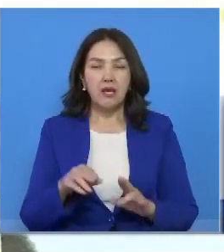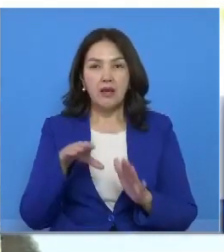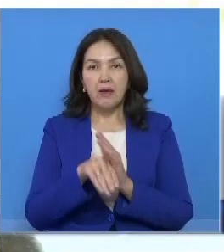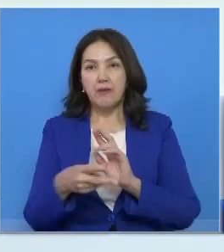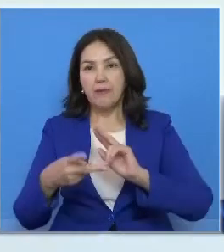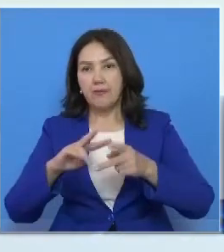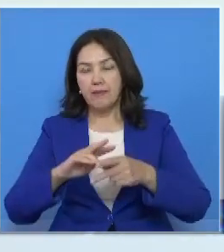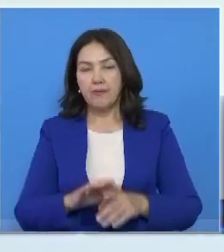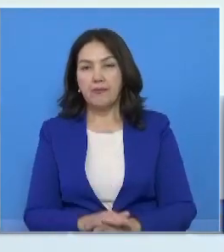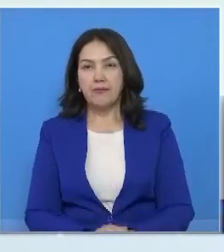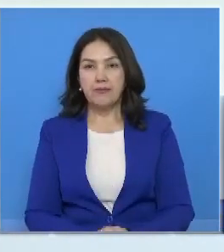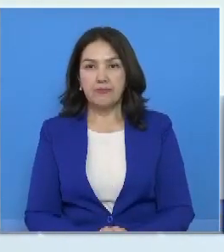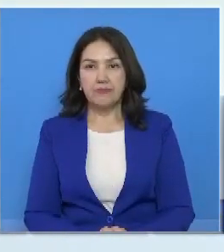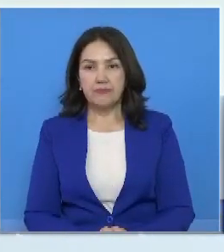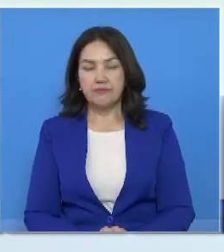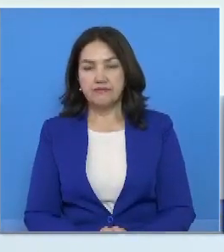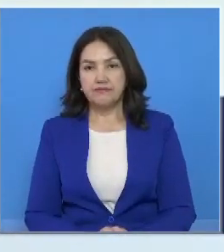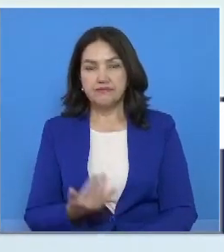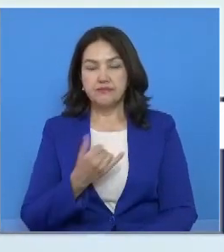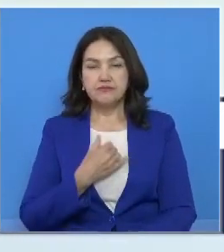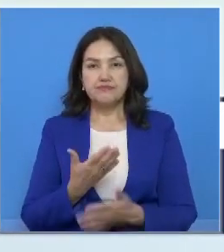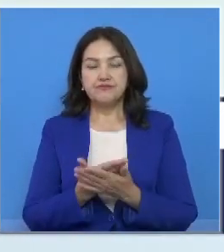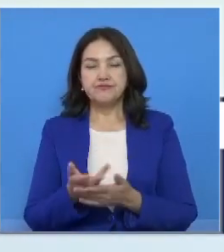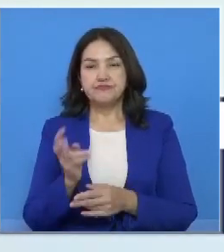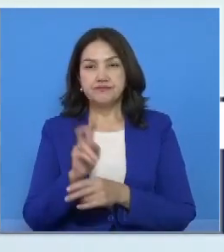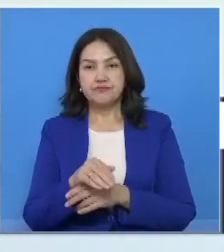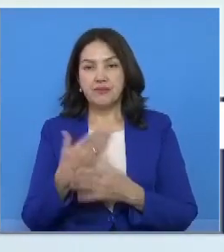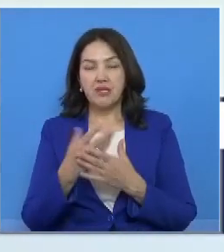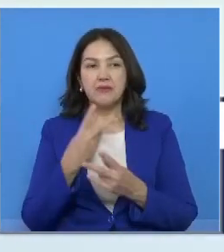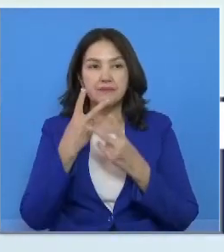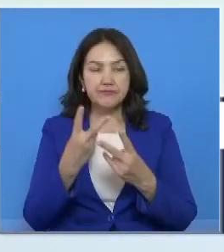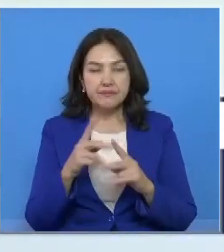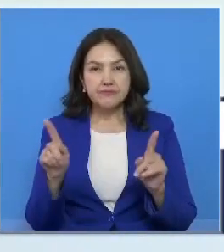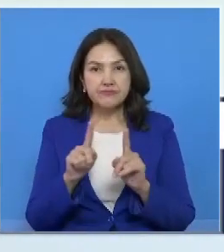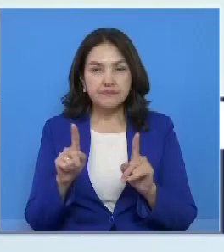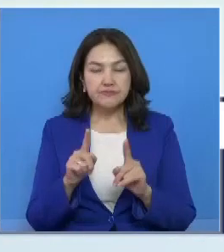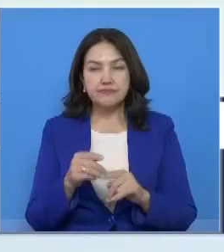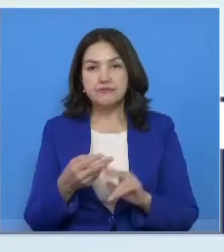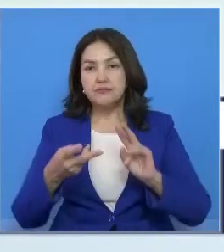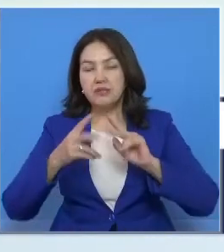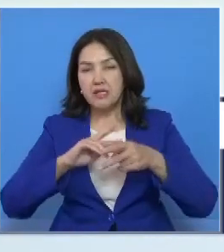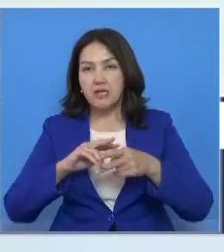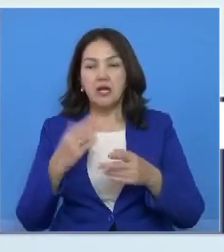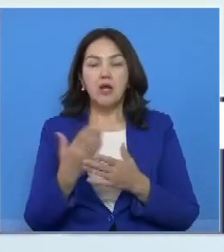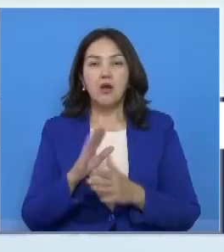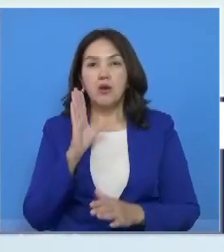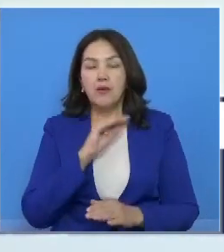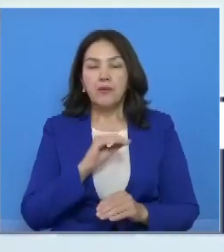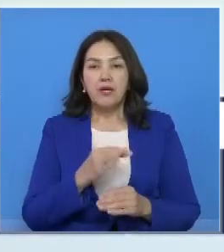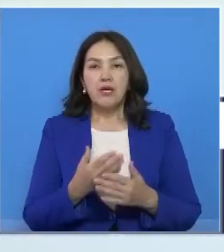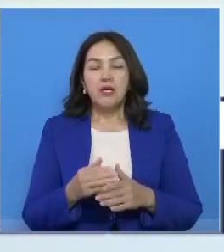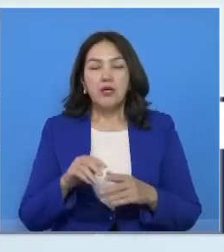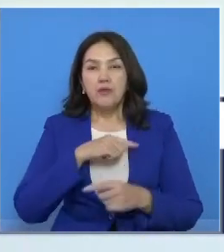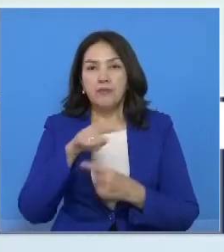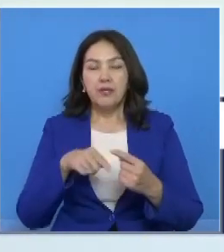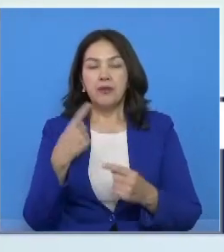вносятся изменения. К нам приходит предложение. Мы все рассматриваем. Что касается изменений, то те, кто успешно осуществит бизнес